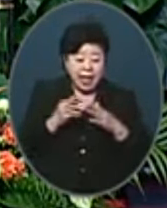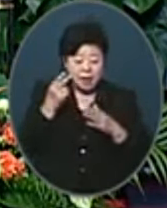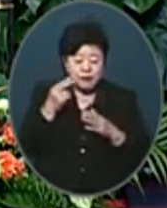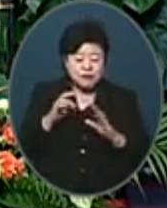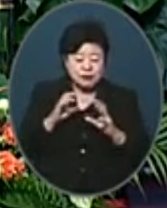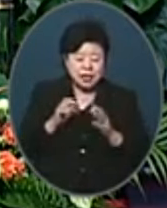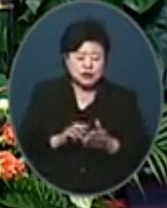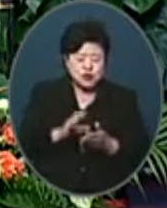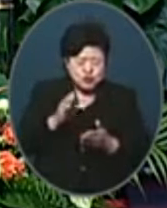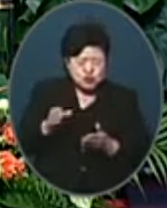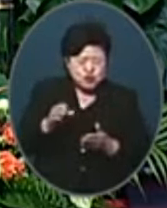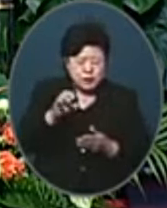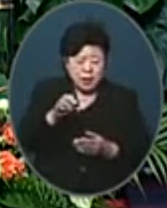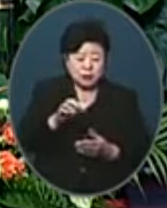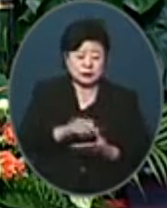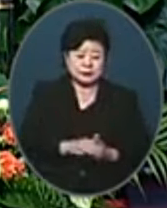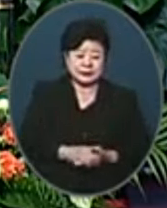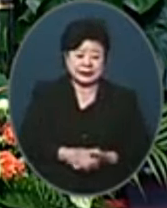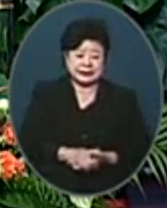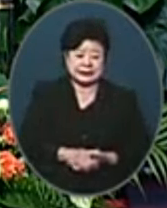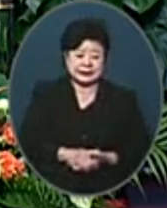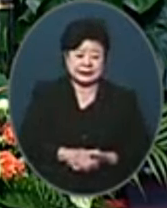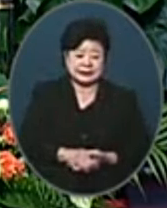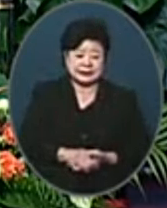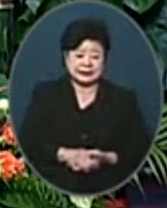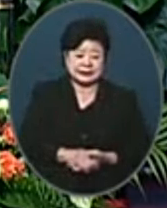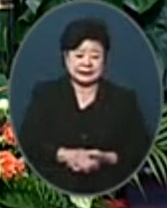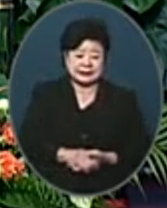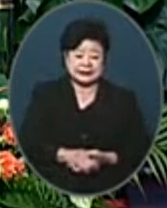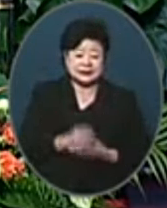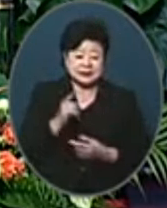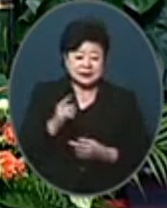미국에서 유명한 외과 의사가 있었습니다. 그는